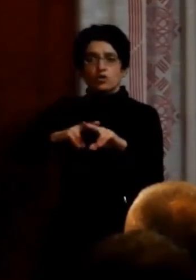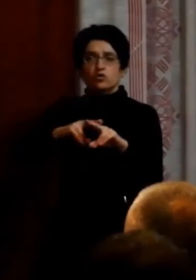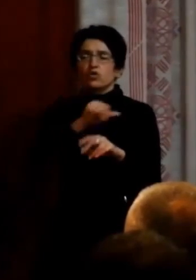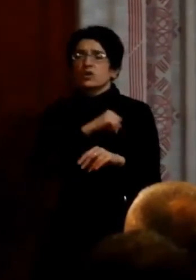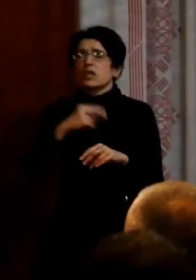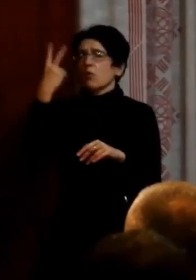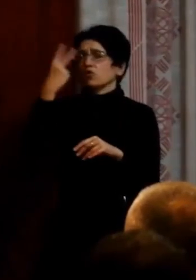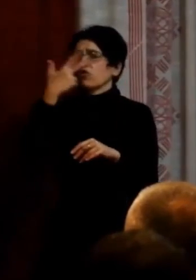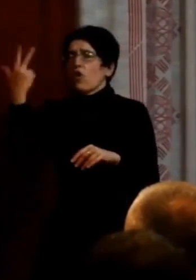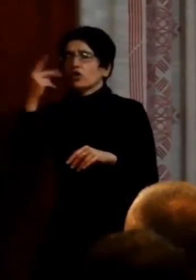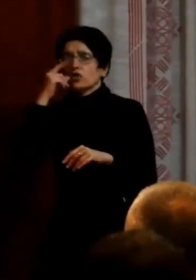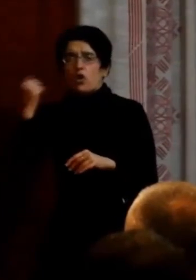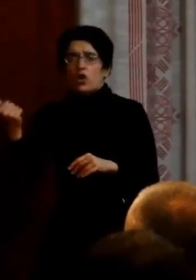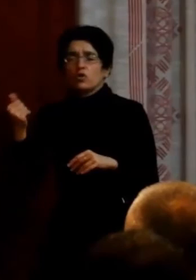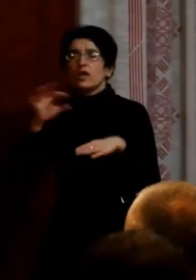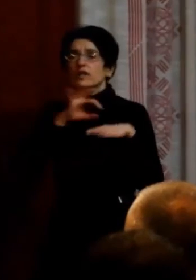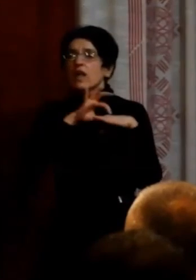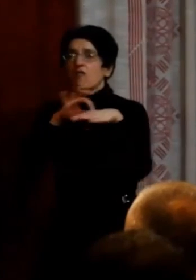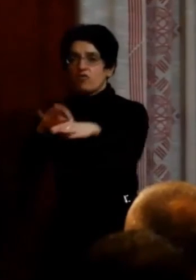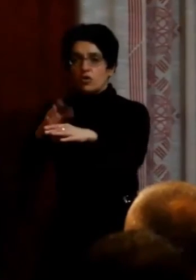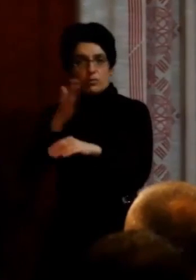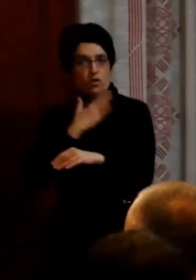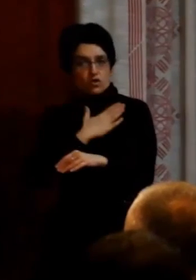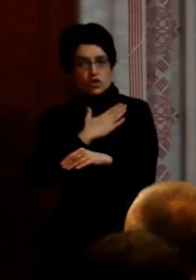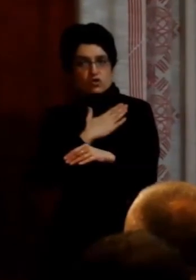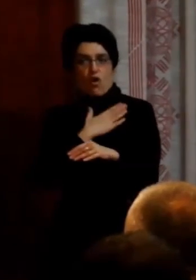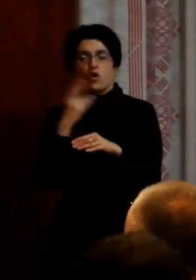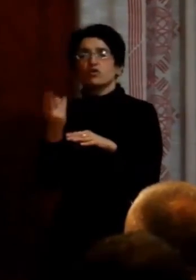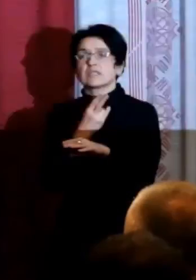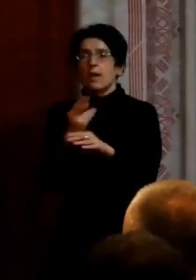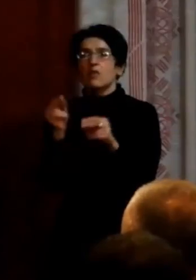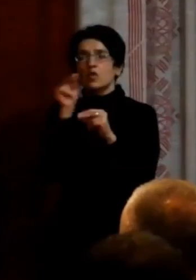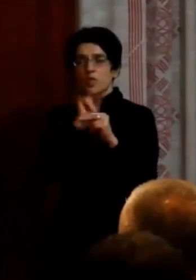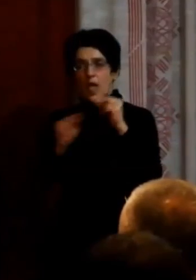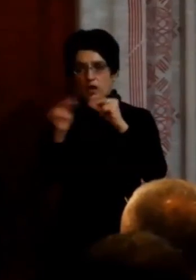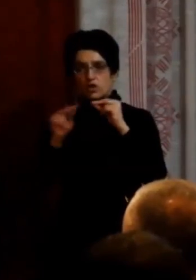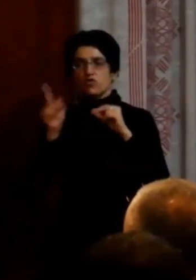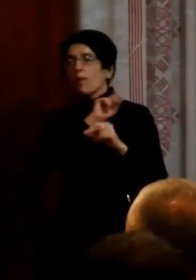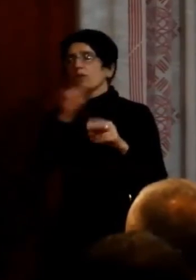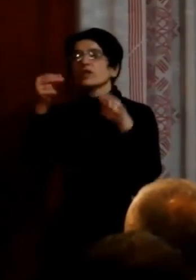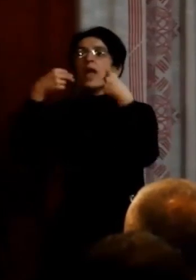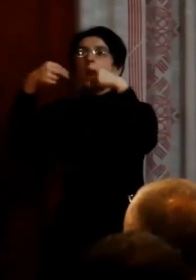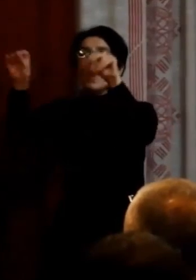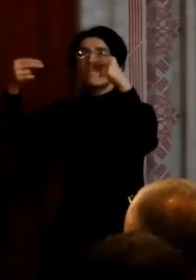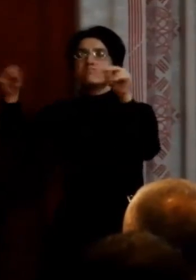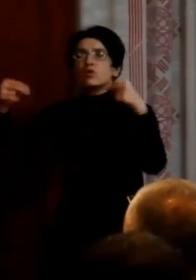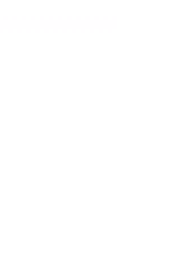o svemu što se dešava, da volimo svoju zemlju, da je čuvamo i da je ne prodajemo strancima.